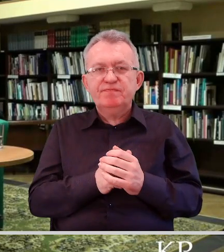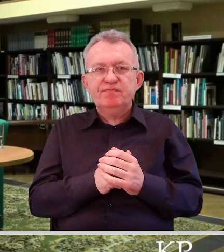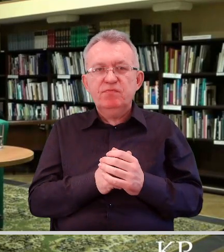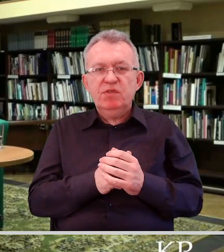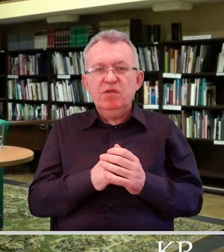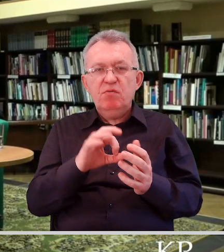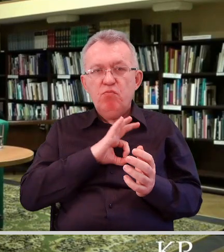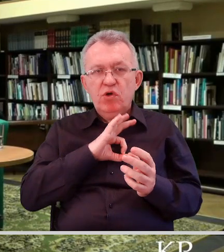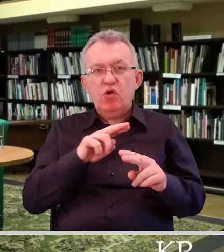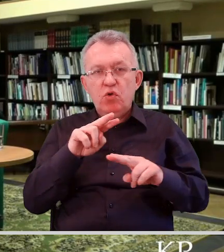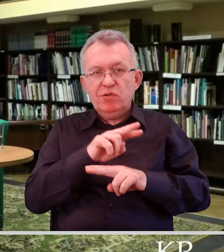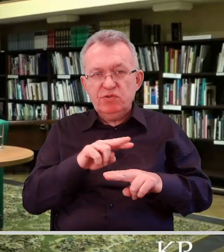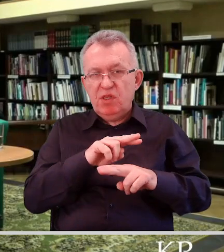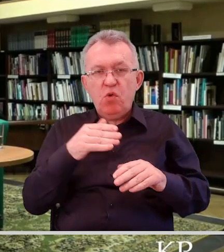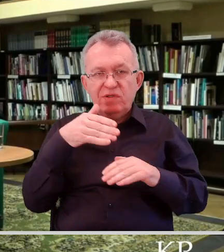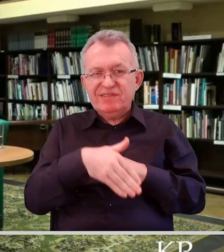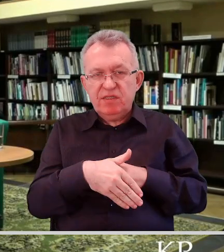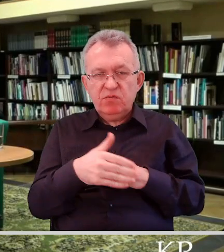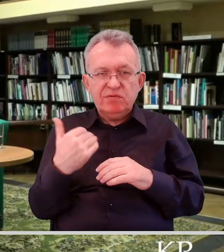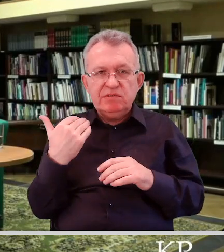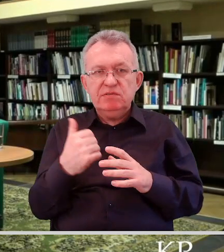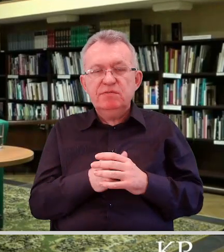mojej rodzinie ostatnio